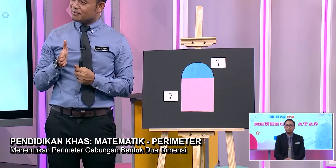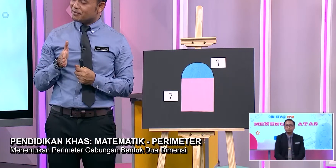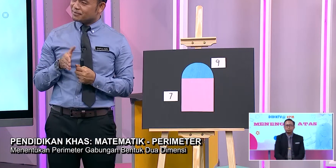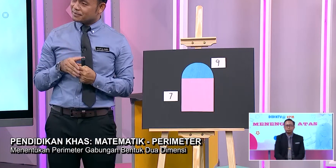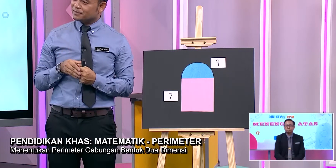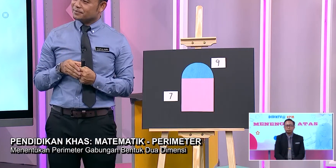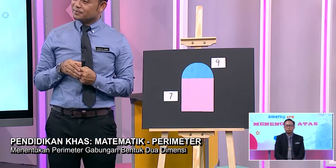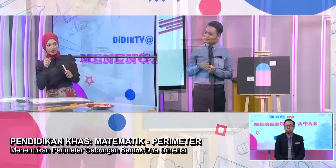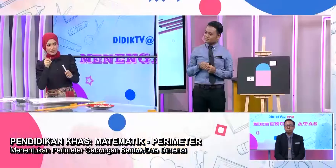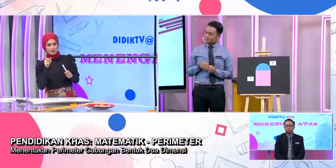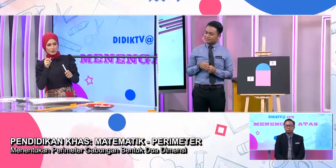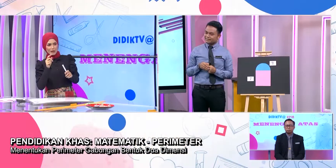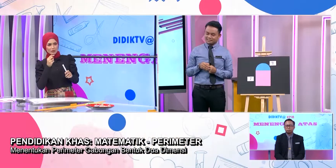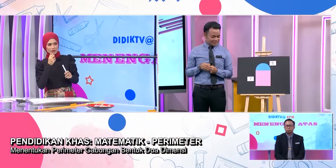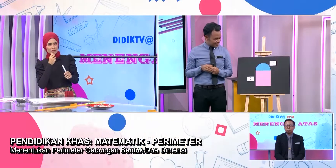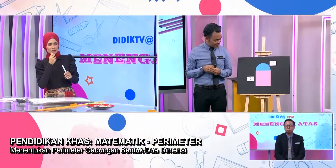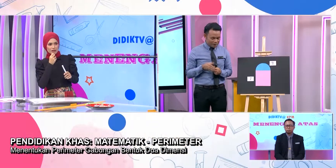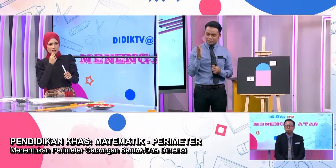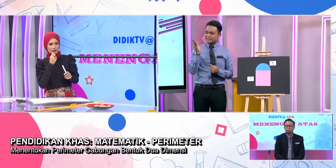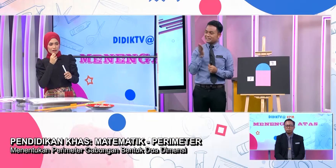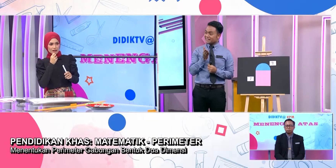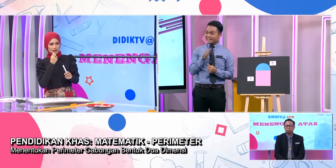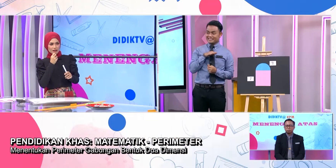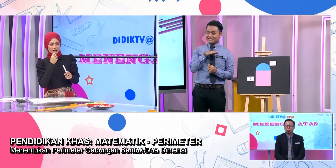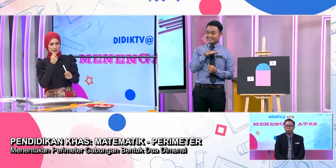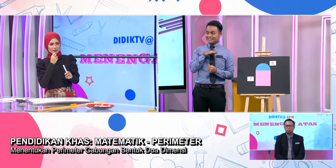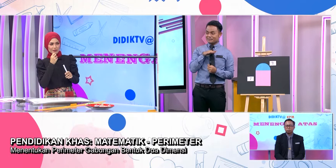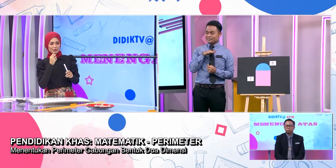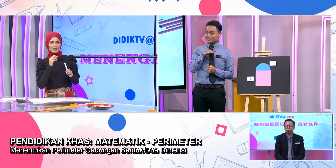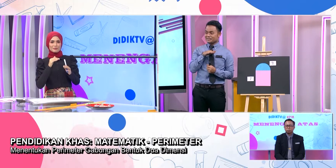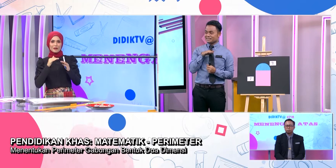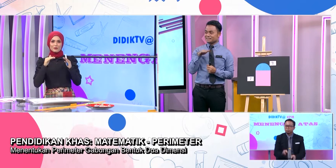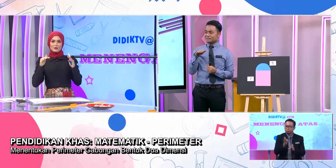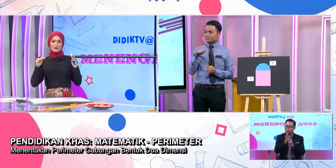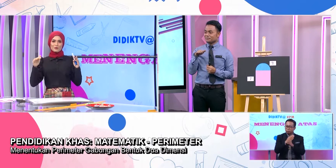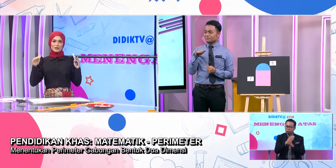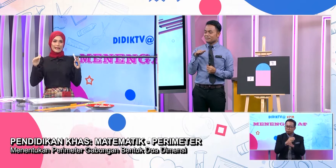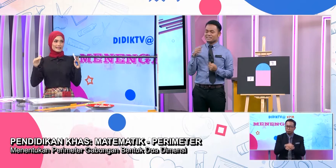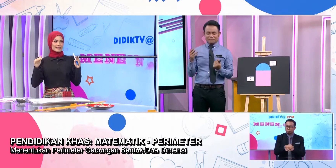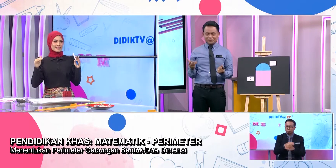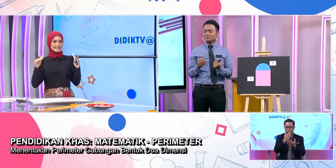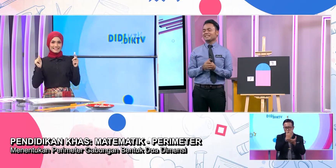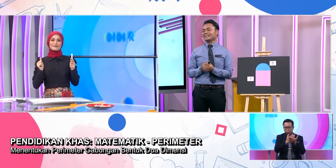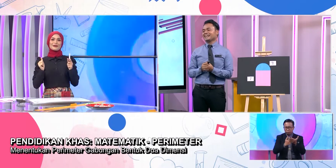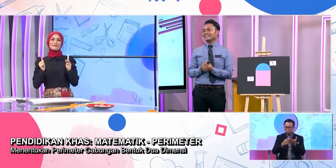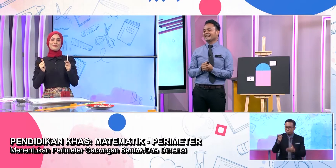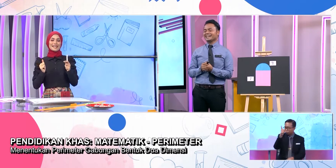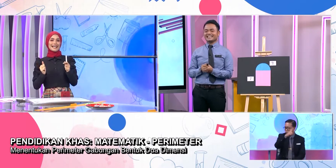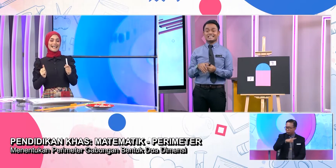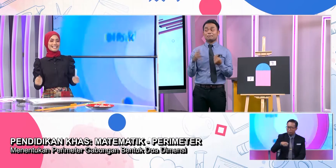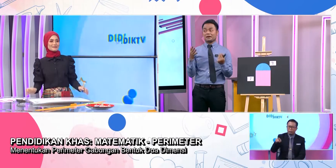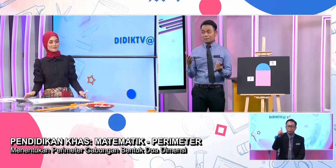melengkung Lepas tuh the separuh bentuk separuh Bulan Separuh Pulau